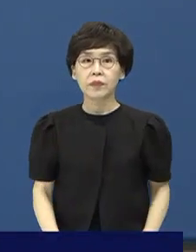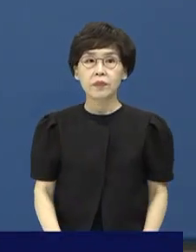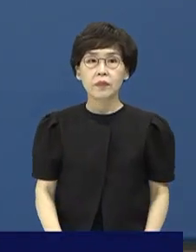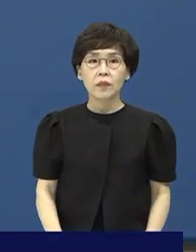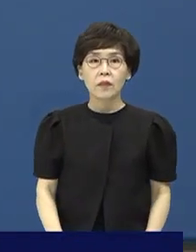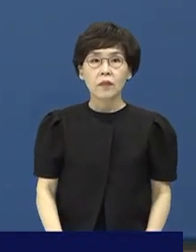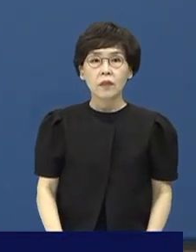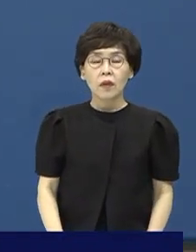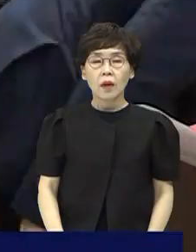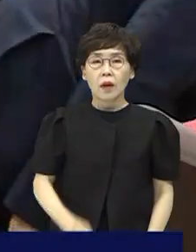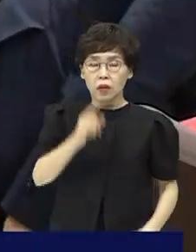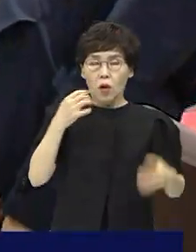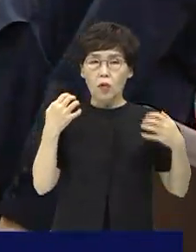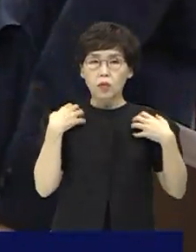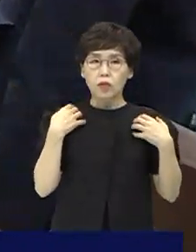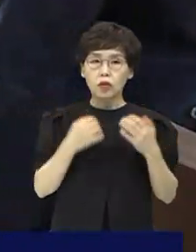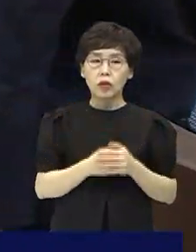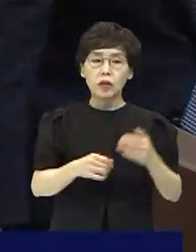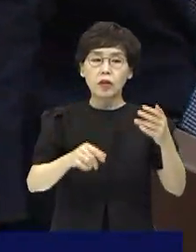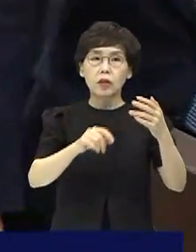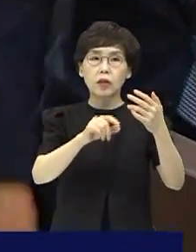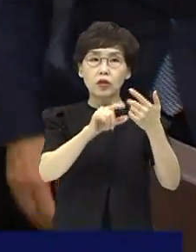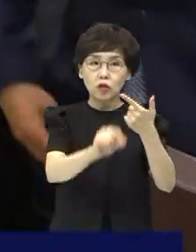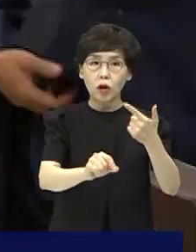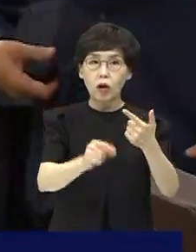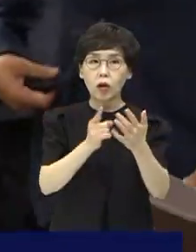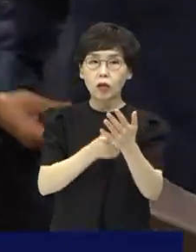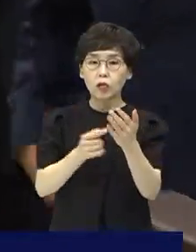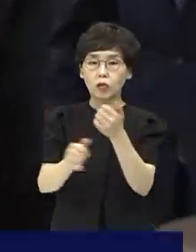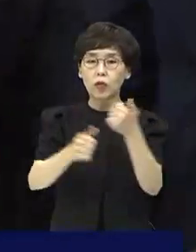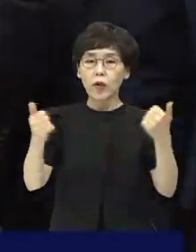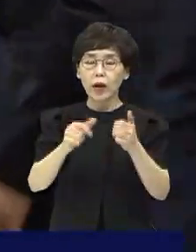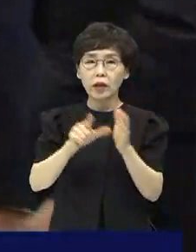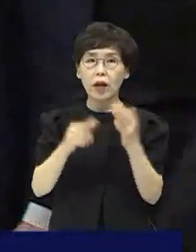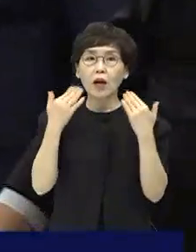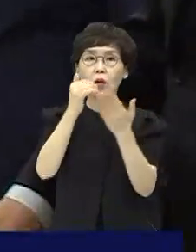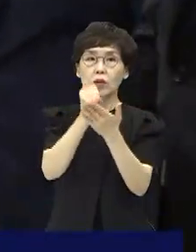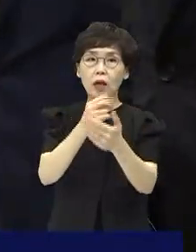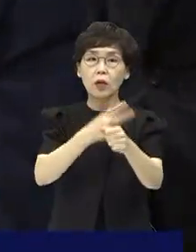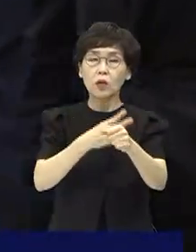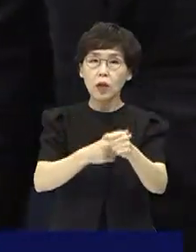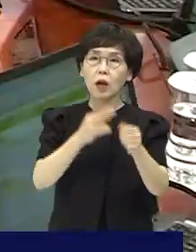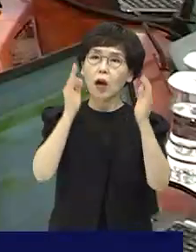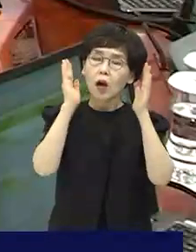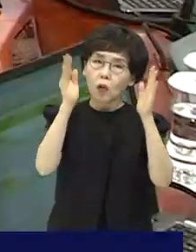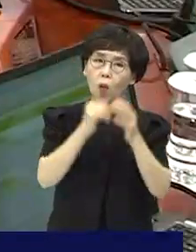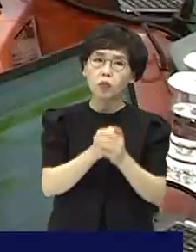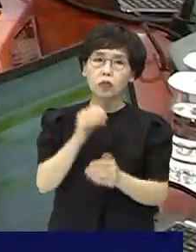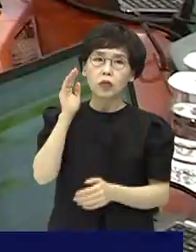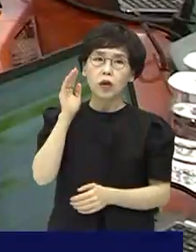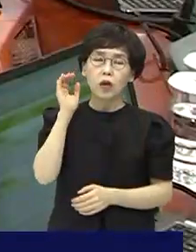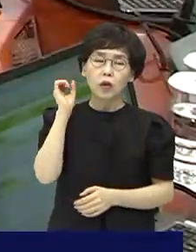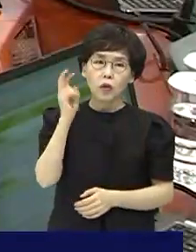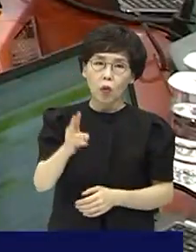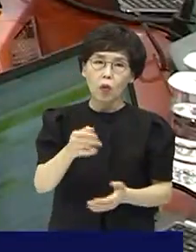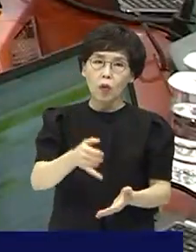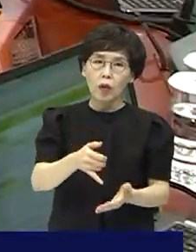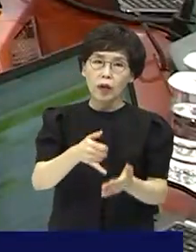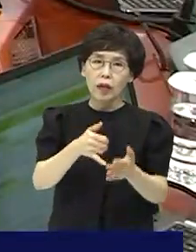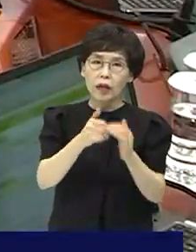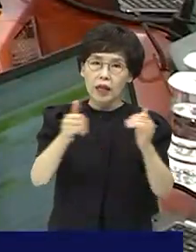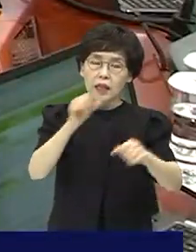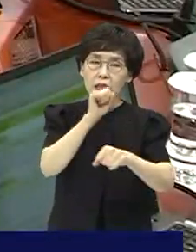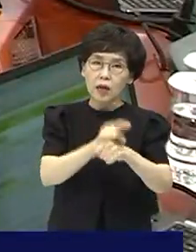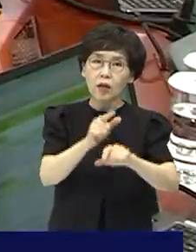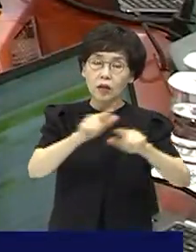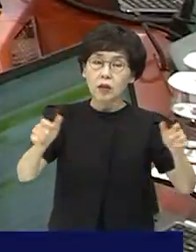전했습니다. 정부는 지난달 국무회의에서 학교장 또는 교사가 학업이나 진로, 인성, 대인관계 분야에서